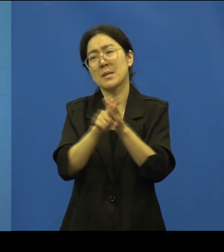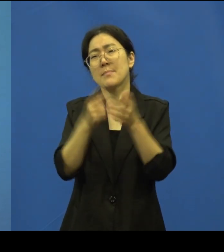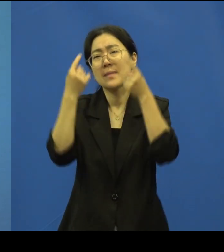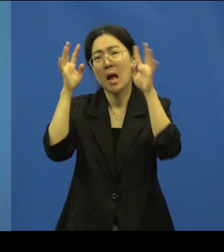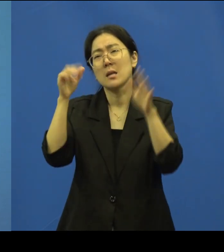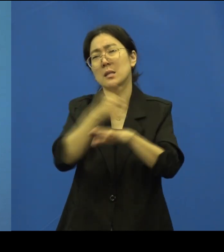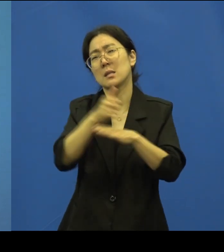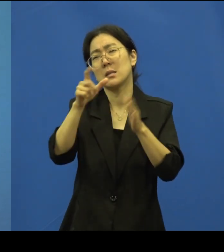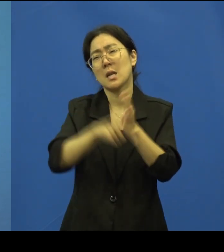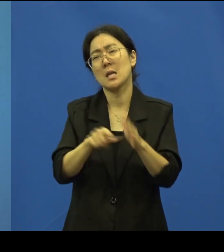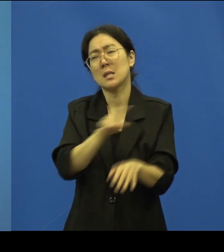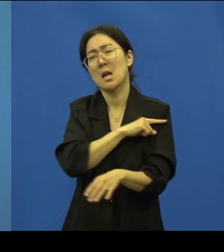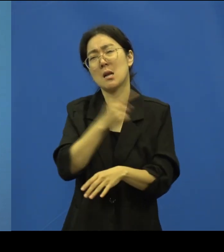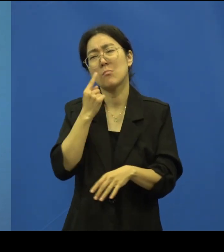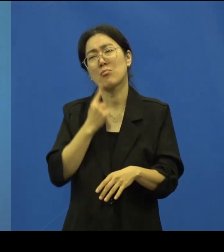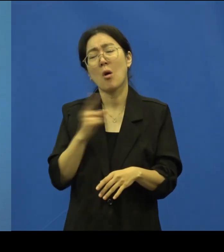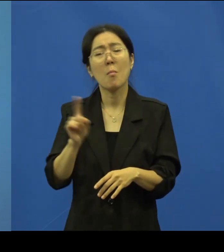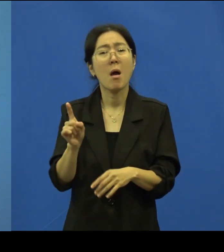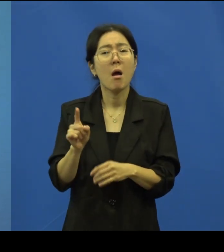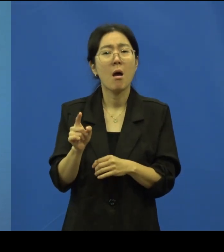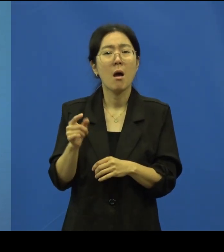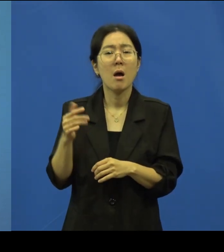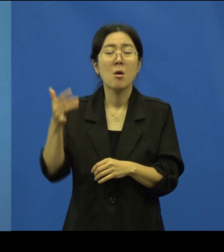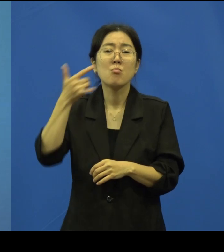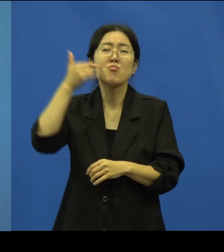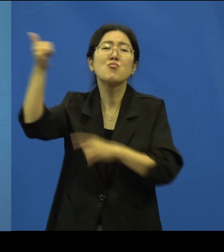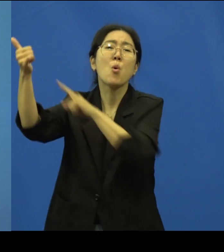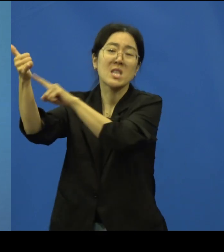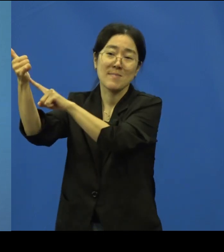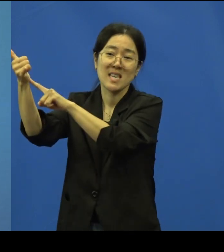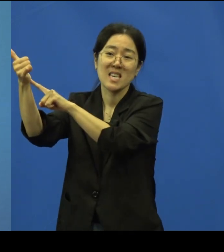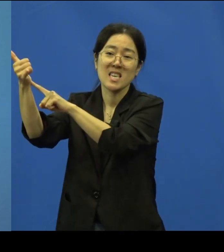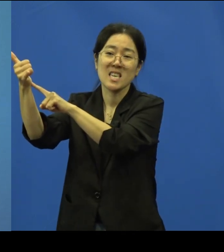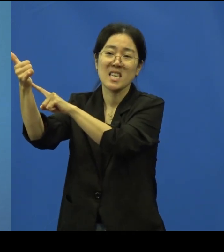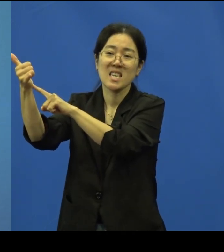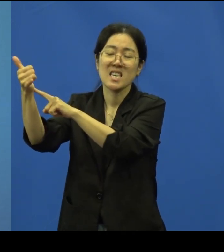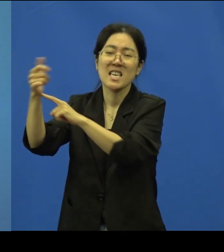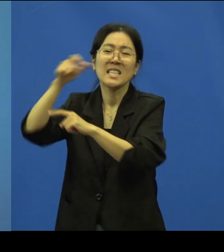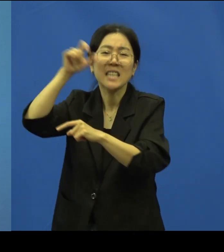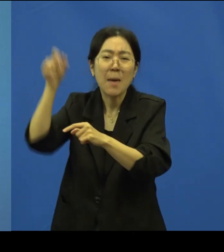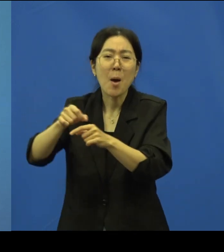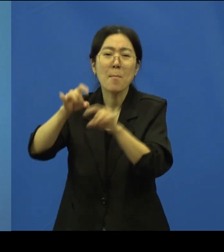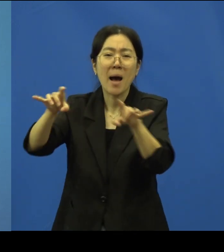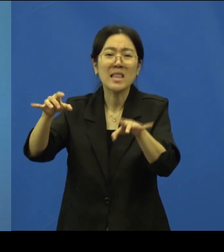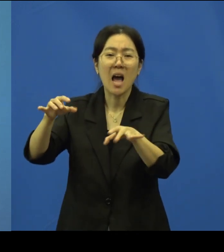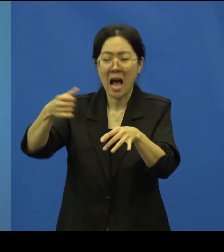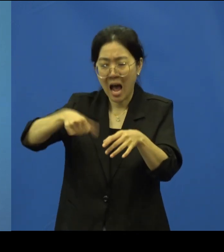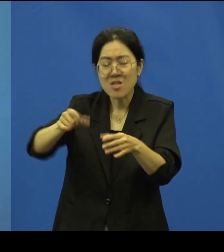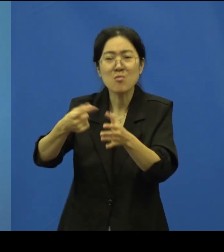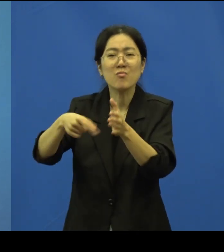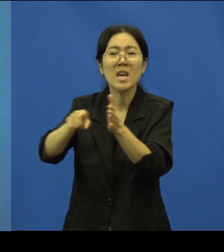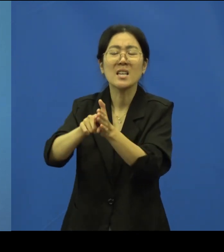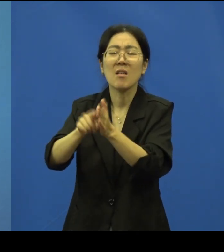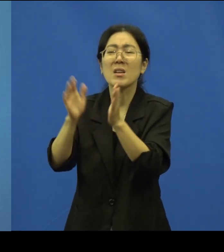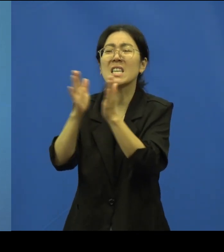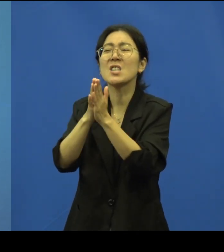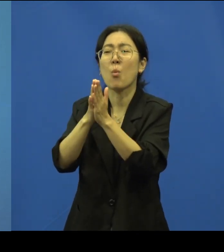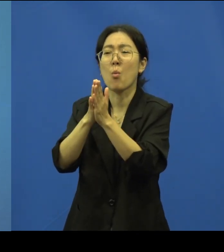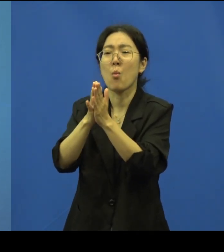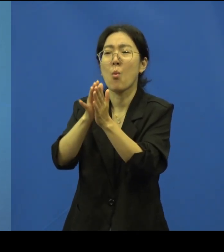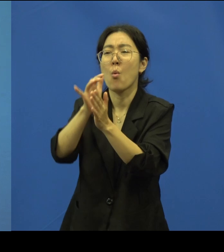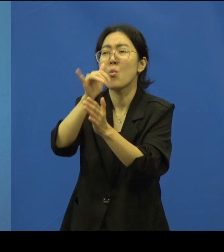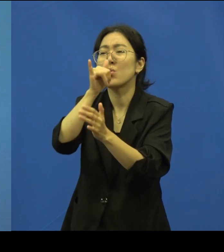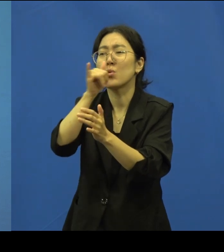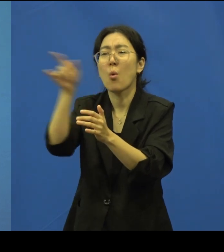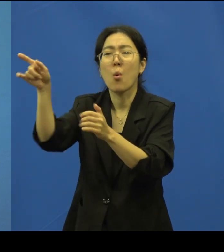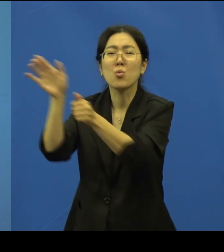친구들이 누구냐면, 부모님이 새벽마다 기도해주는 친구들, 목회자 자녀인 전도사님들